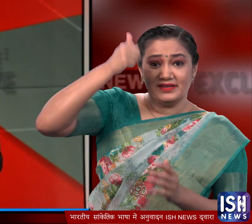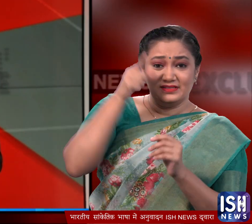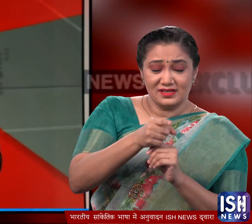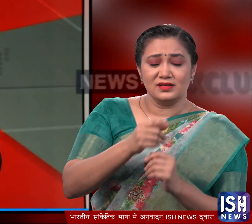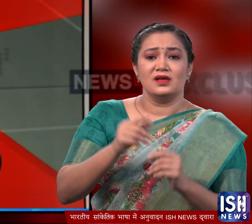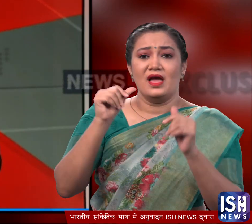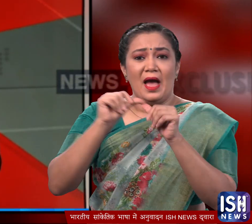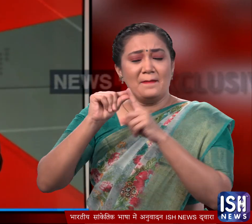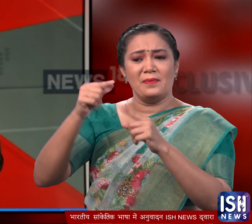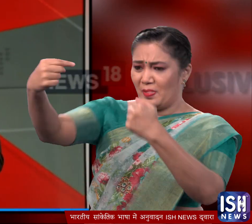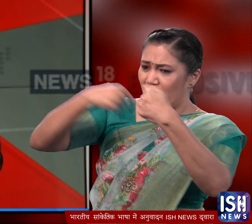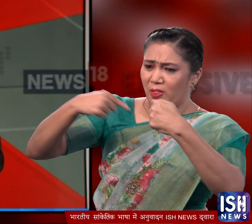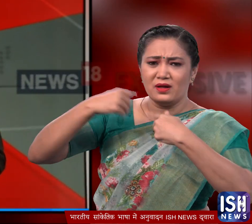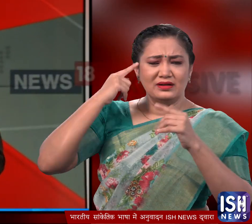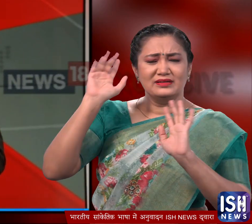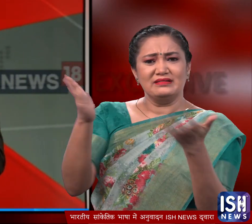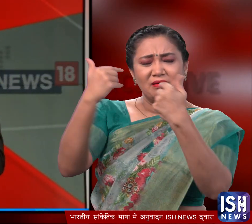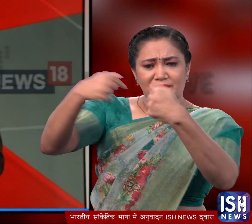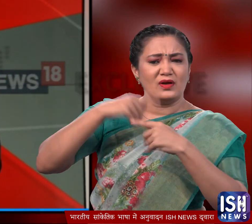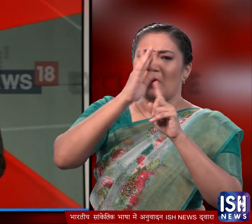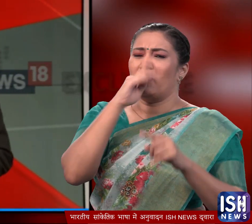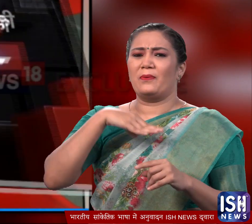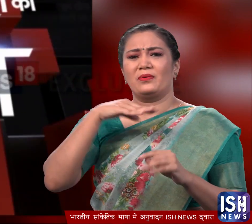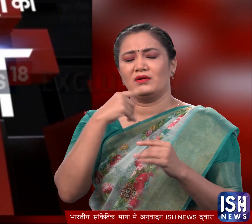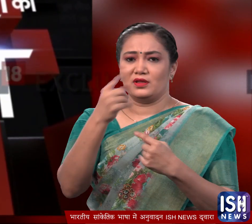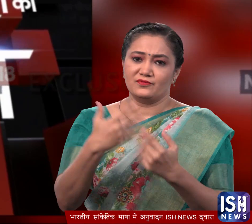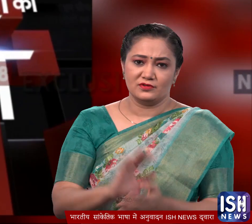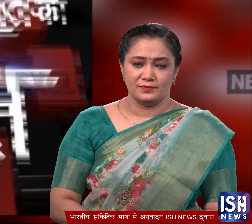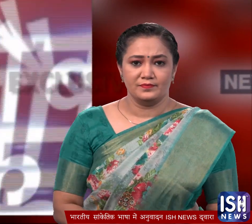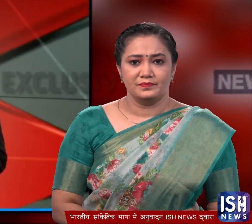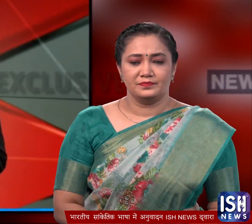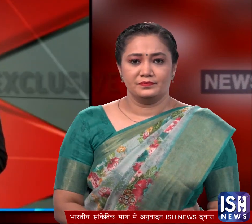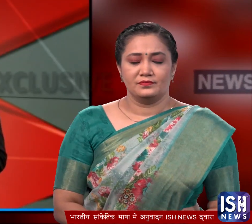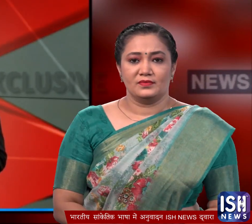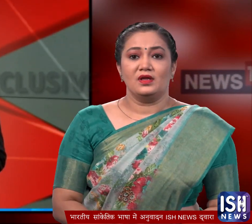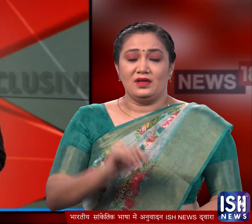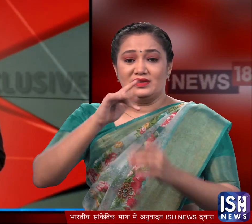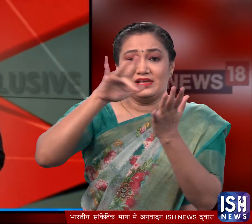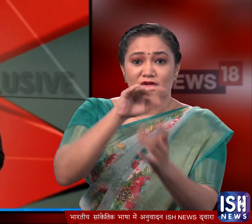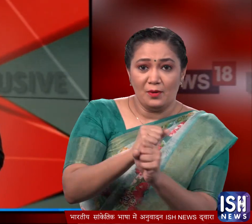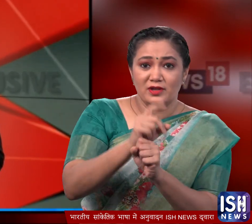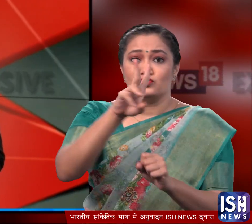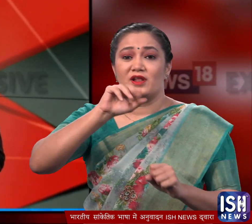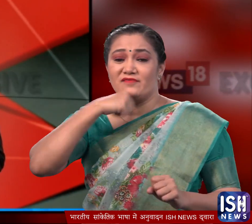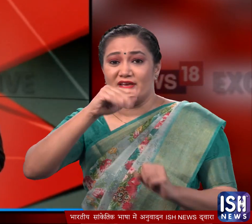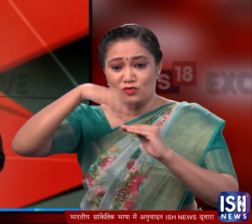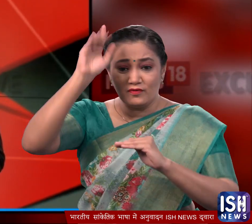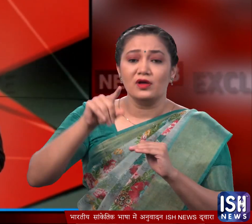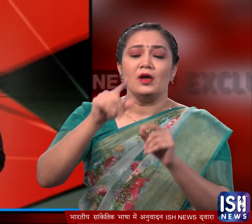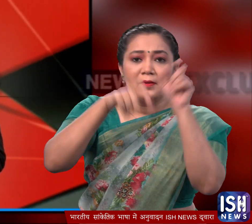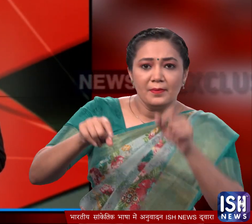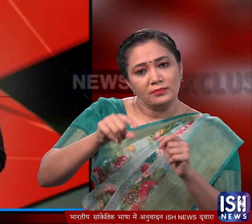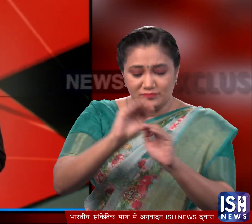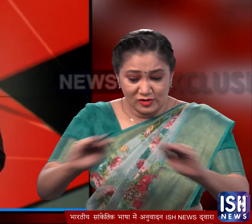मंत्री आम आदमी पार्टी के आरोपों को झूठा और हवाई बता चुके हैं। केंद्र सरकार 12 साल से ऊपर के बच्चों को टीका लगाने की